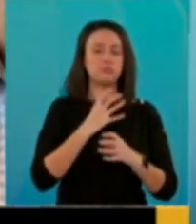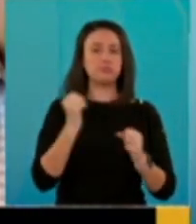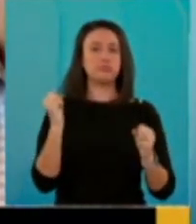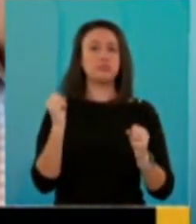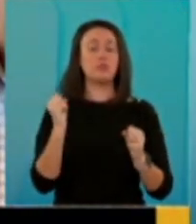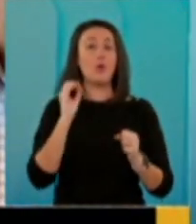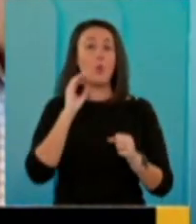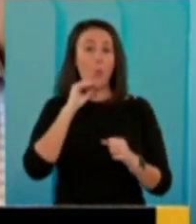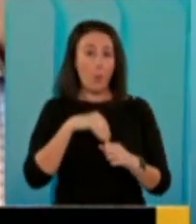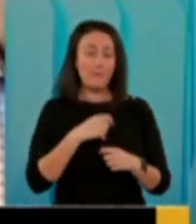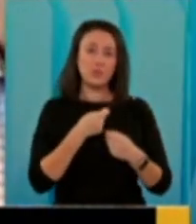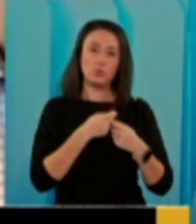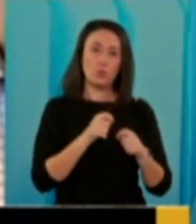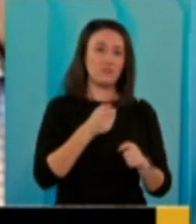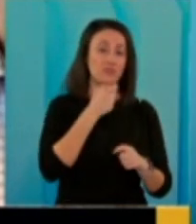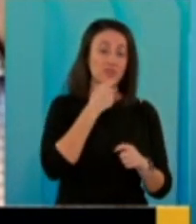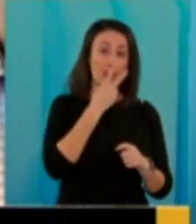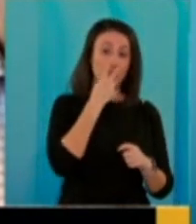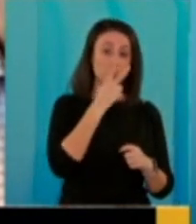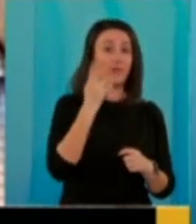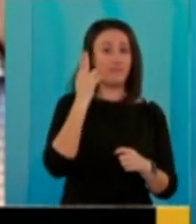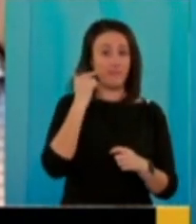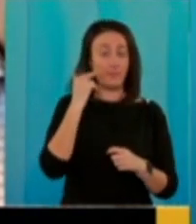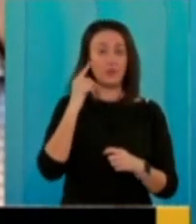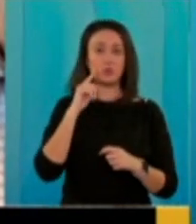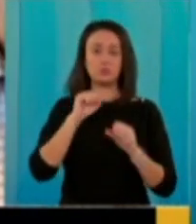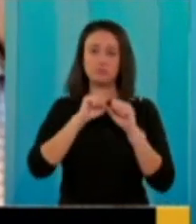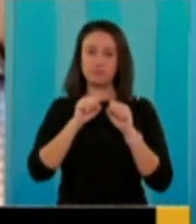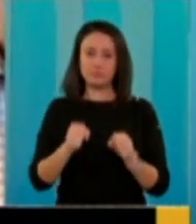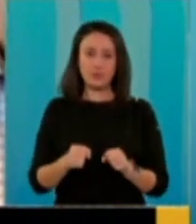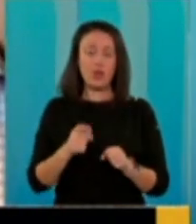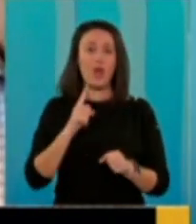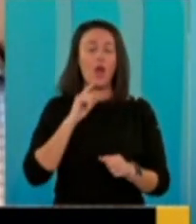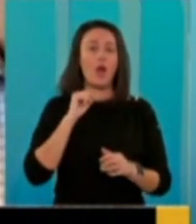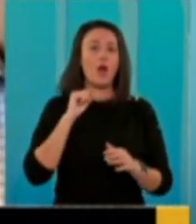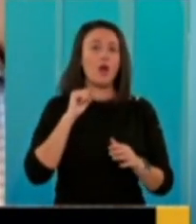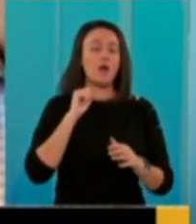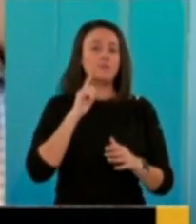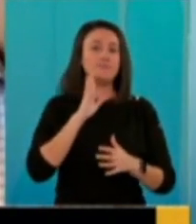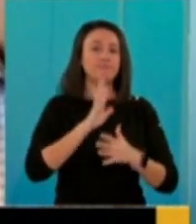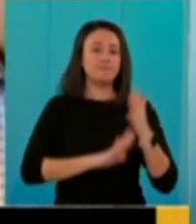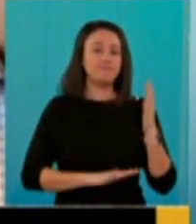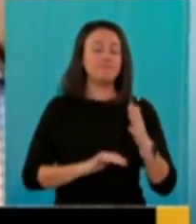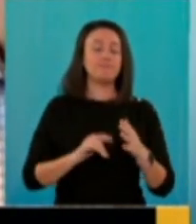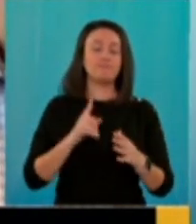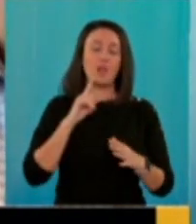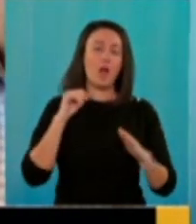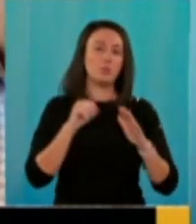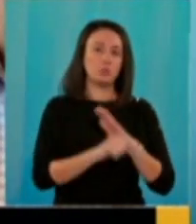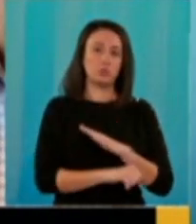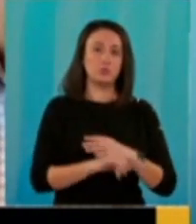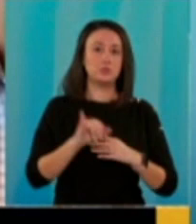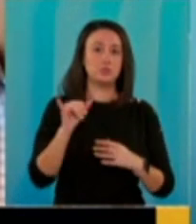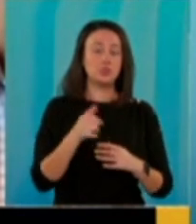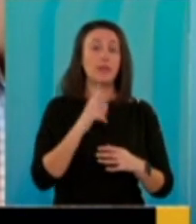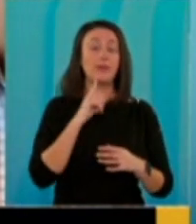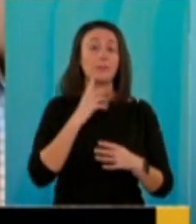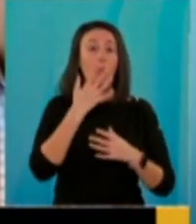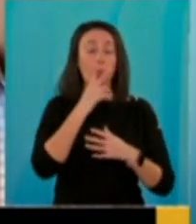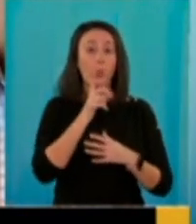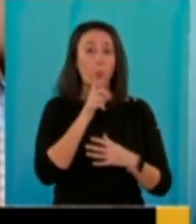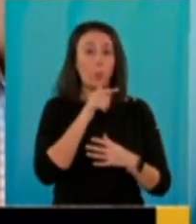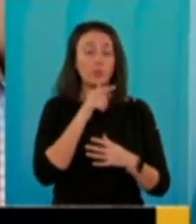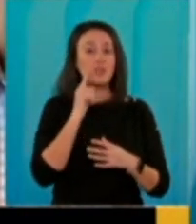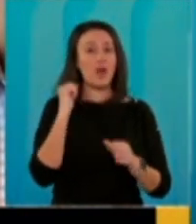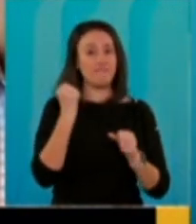de toate vârstele, unde am văzut că femeile sunt supuse unor abuzuri greu de înțeles și de acceptat și evident unde